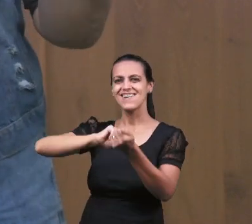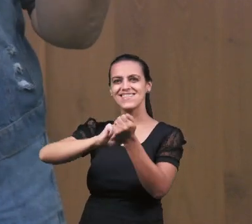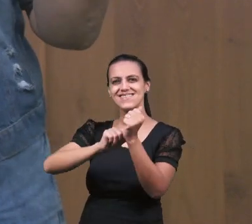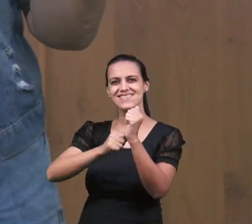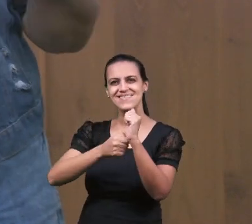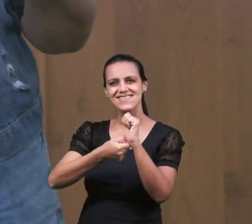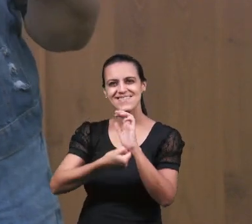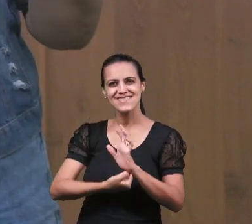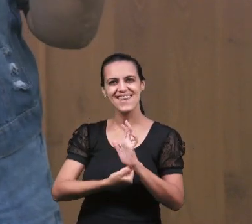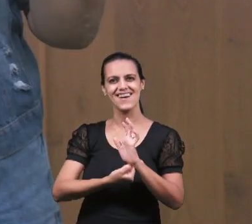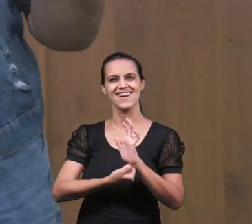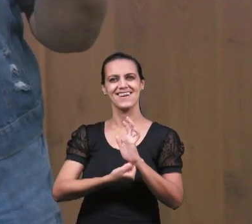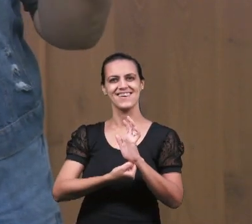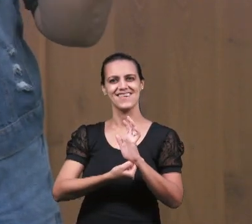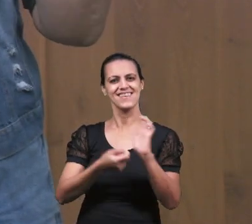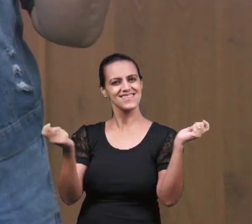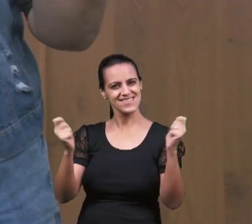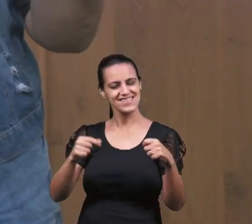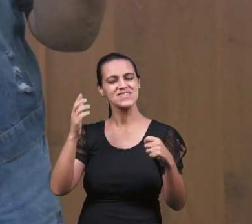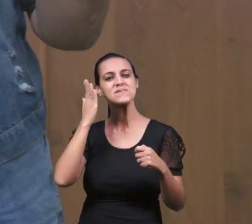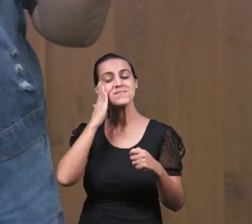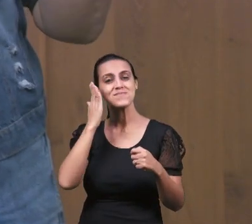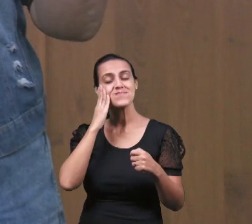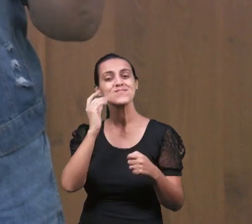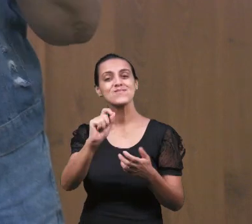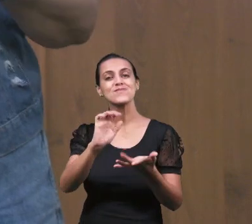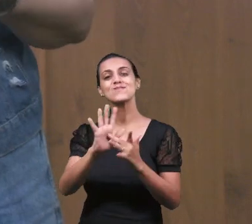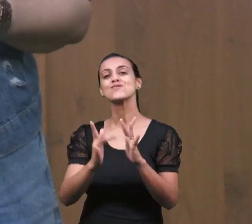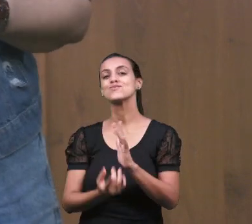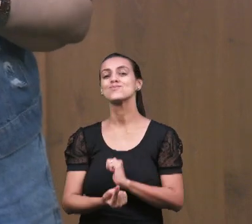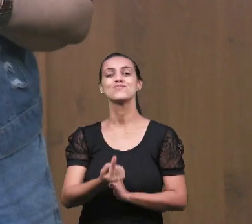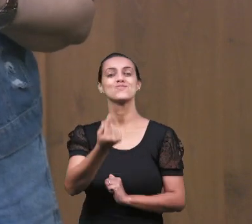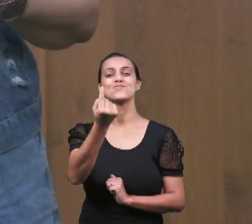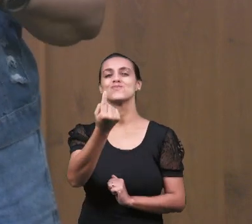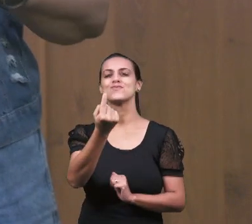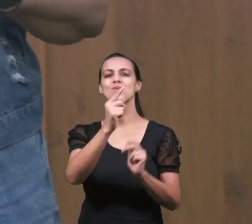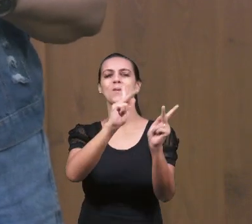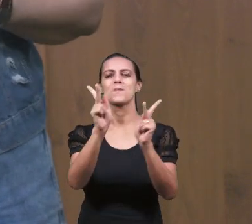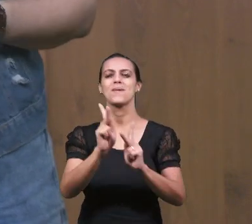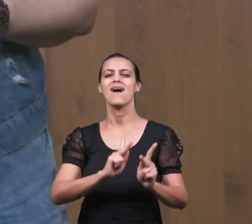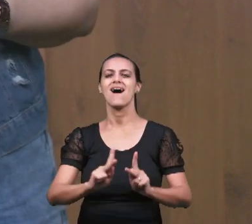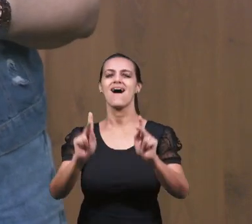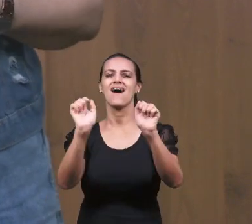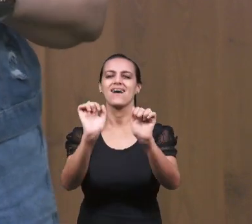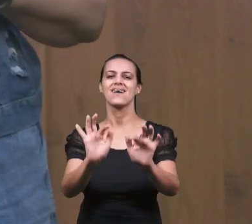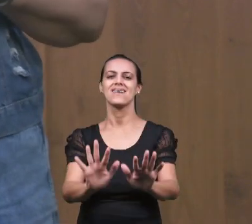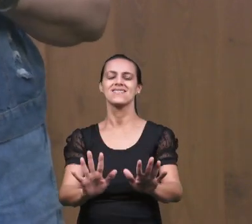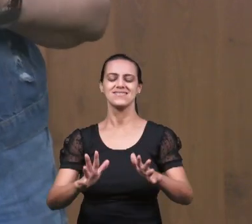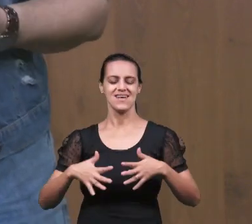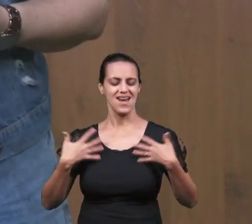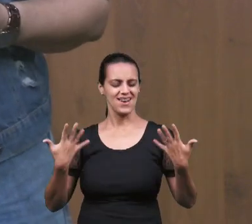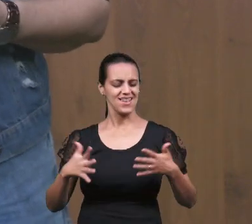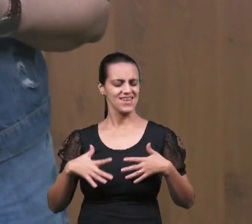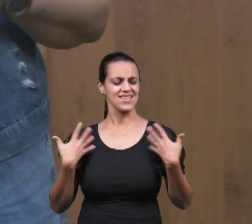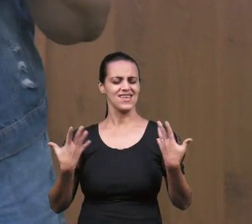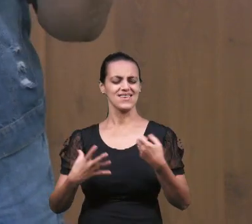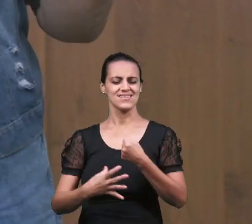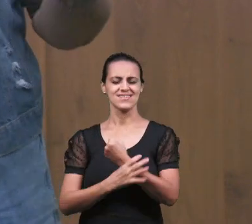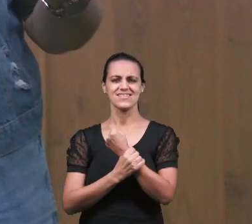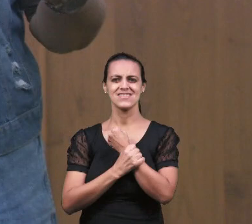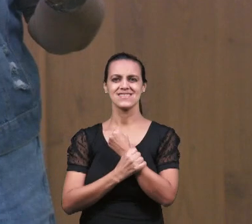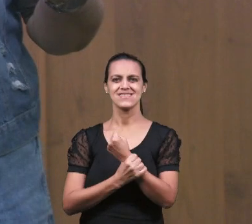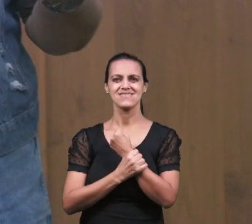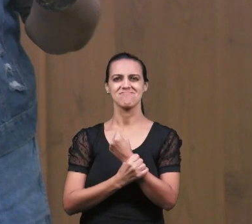il y a un problème, n'est-ce pas? Ils sont erronés. Mais si l'homme cherche Dieu avec foi, il va connaître le secret révélé, le